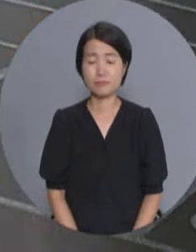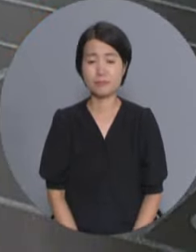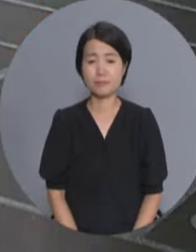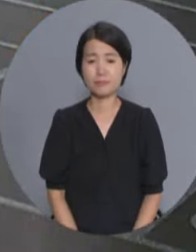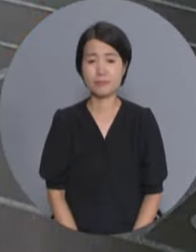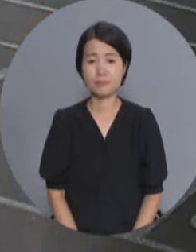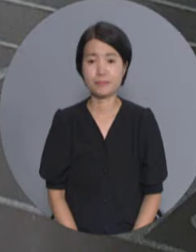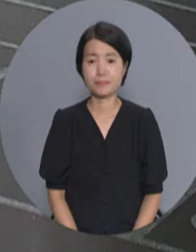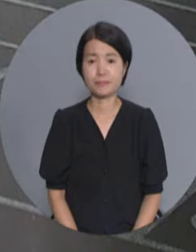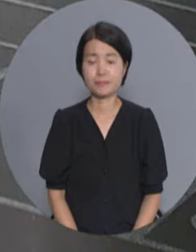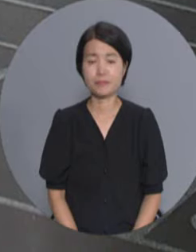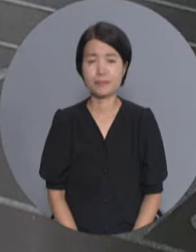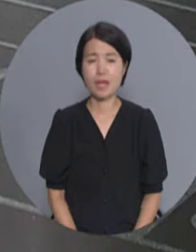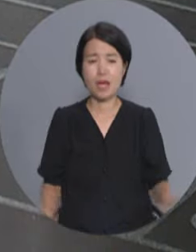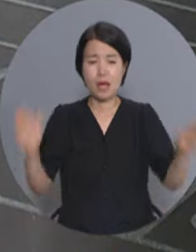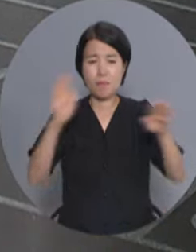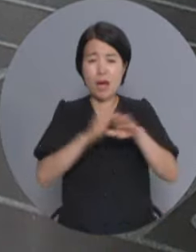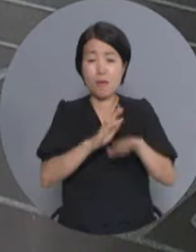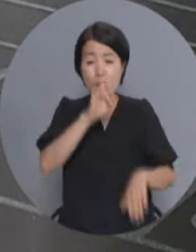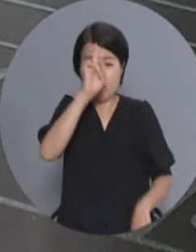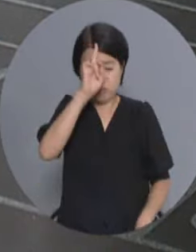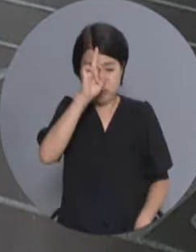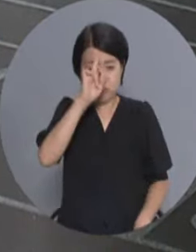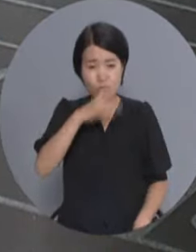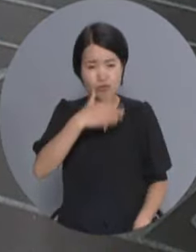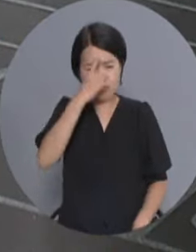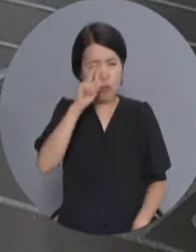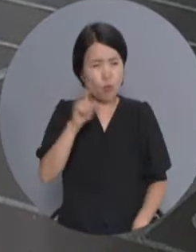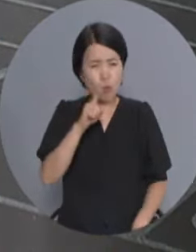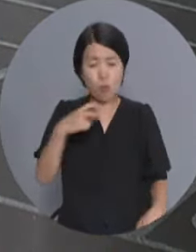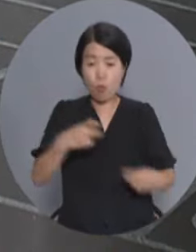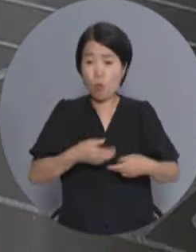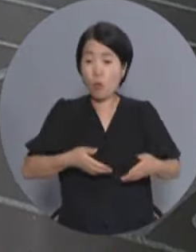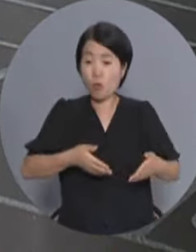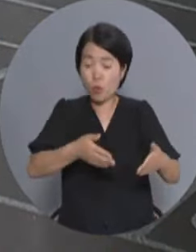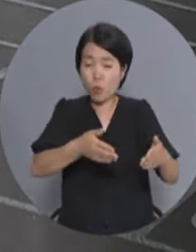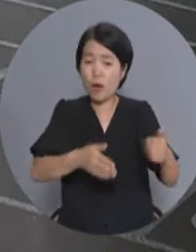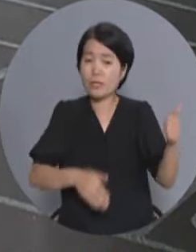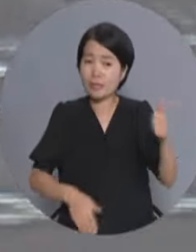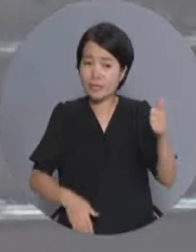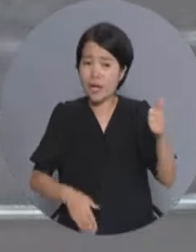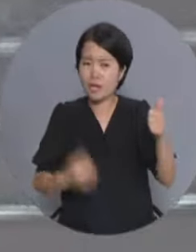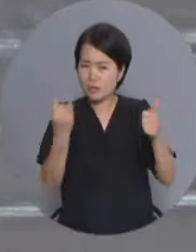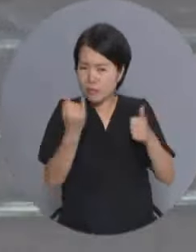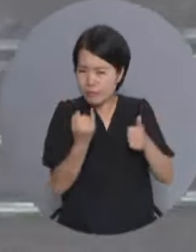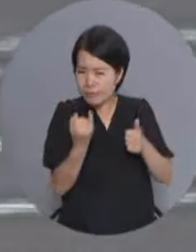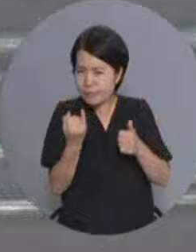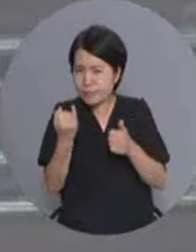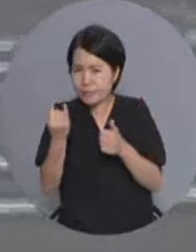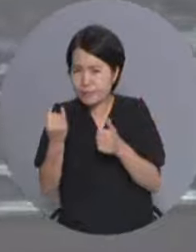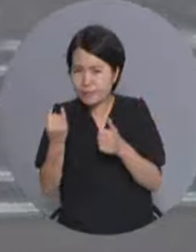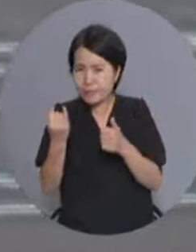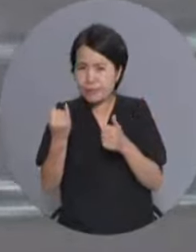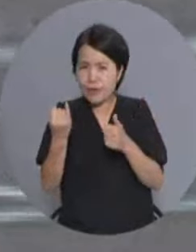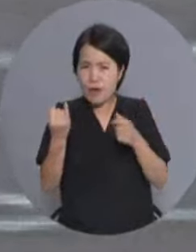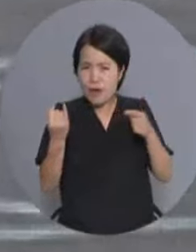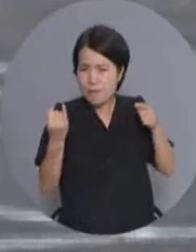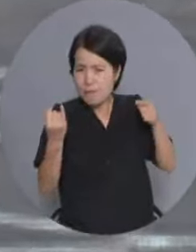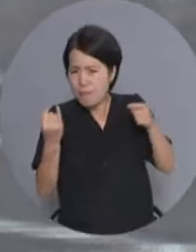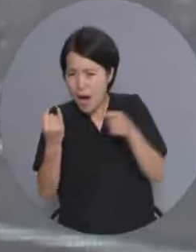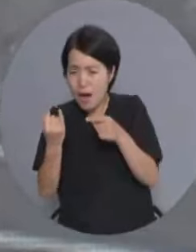기자입니다 자정을 넘어 어두워진 전남 순천의 한 도로 한 남성이 여성을 쫓아가더니 뒤에서